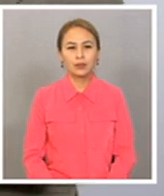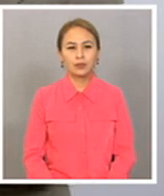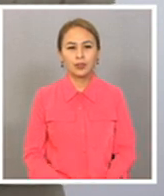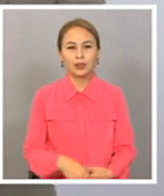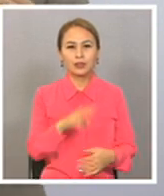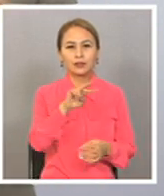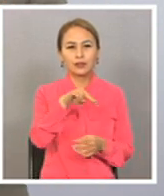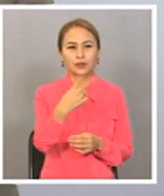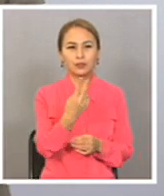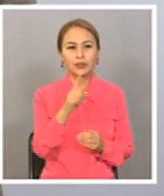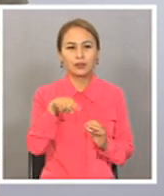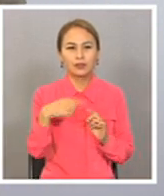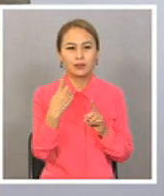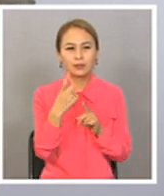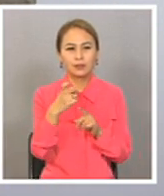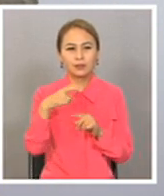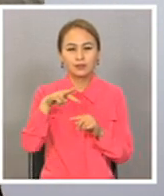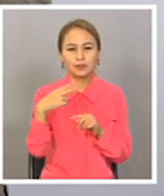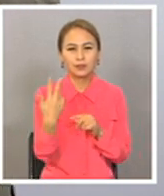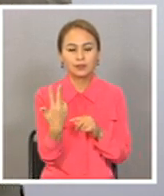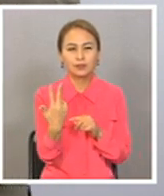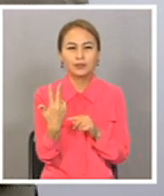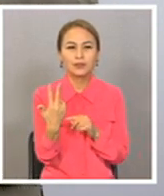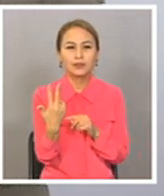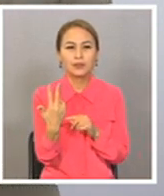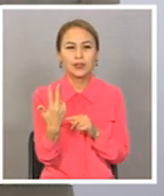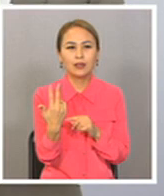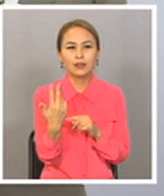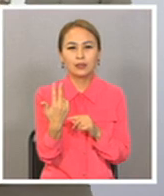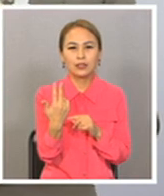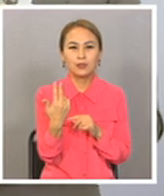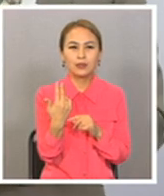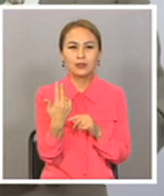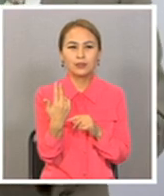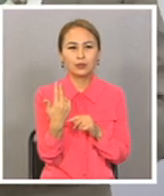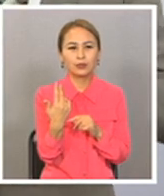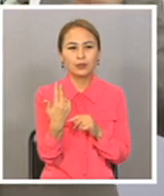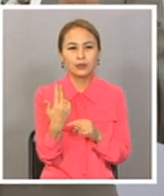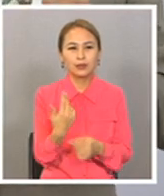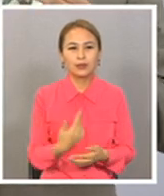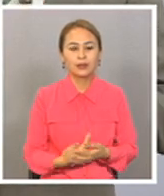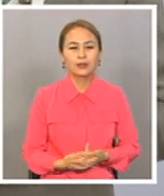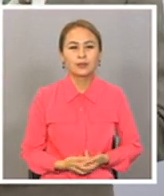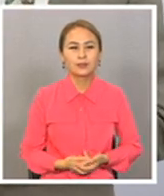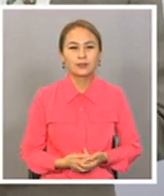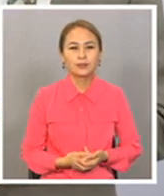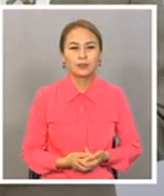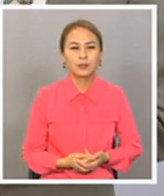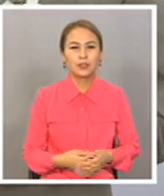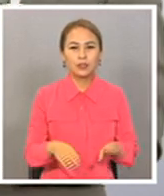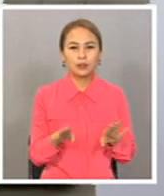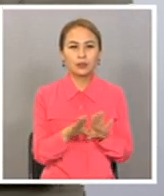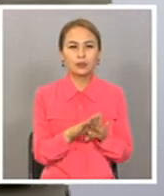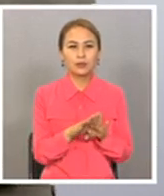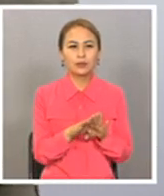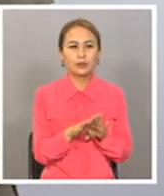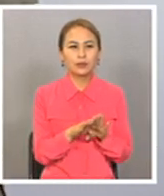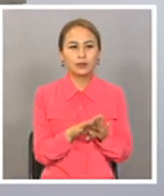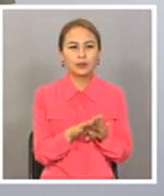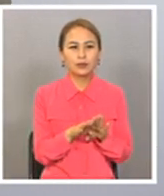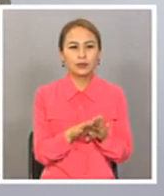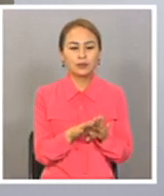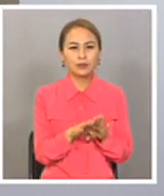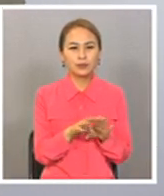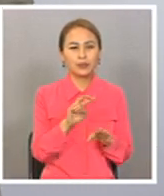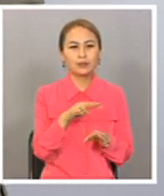Келесі 22 бүтін 1000'нан 123. Неге біз оны 1000'нан 123 деп оқимыз? Себебі үтірден